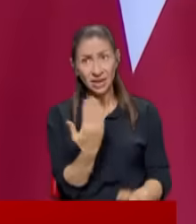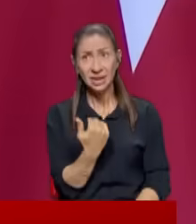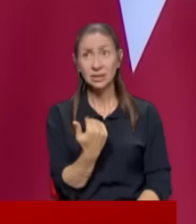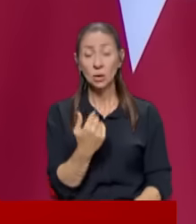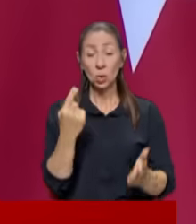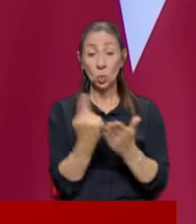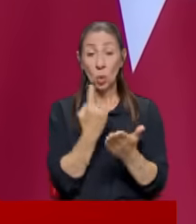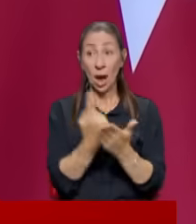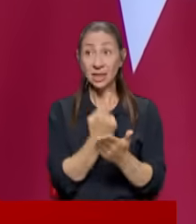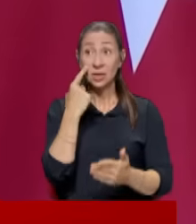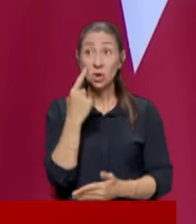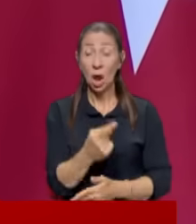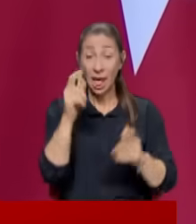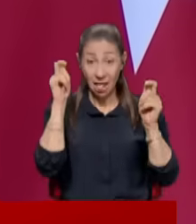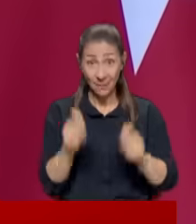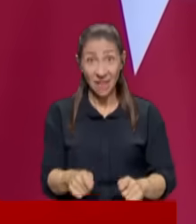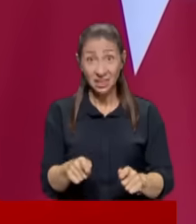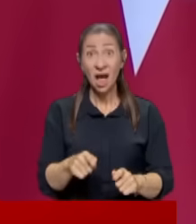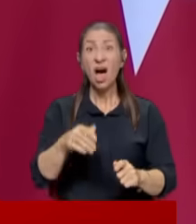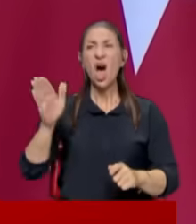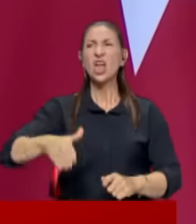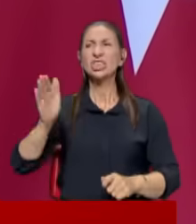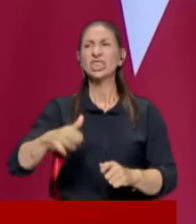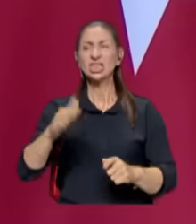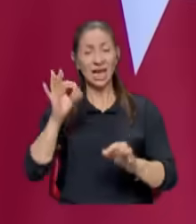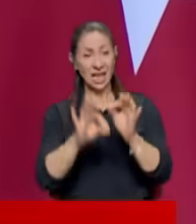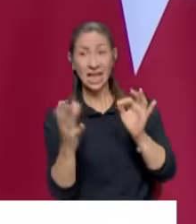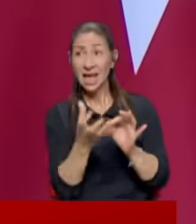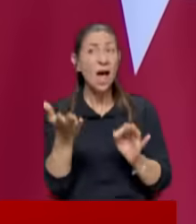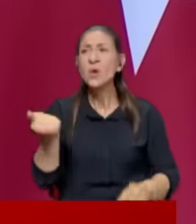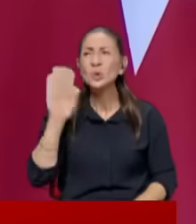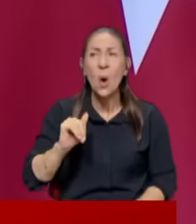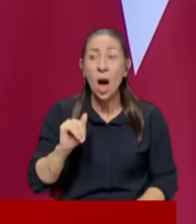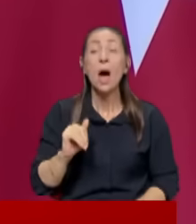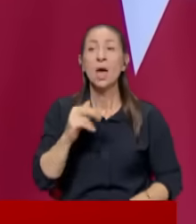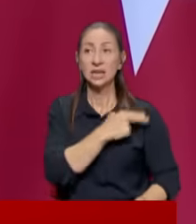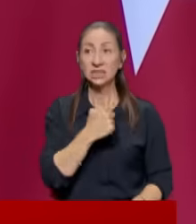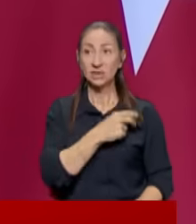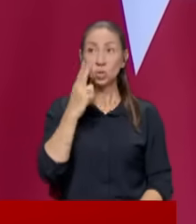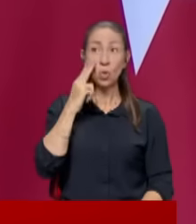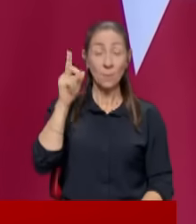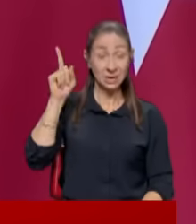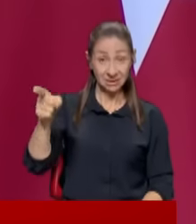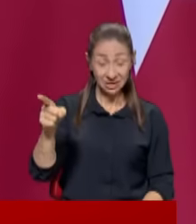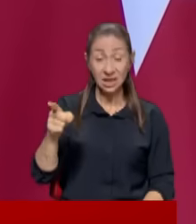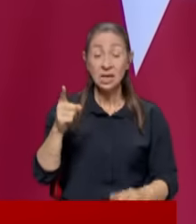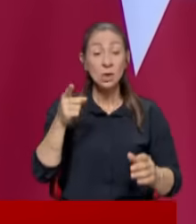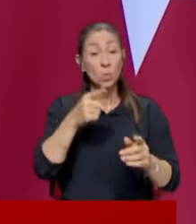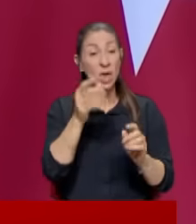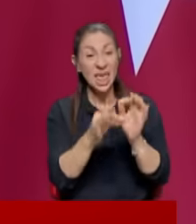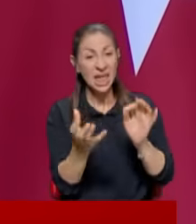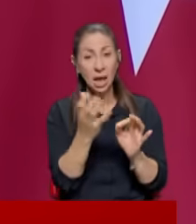bakalım. Kur'an-ı Kerim'e yönelik yapılan alçakça saldırı sonrasında İsveç hükümetinin